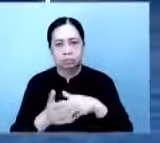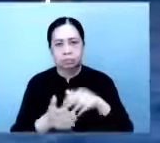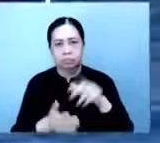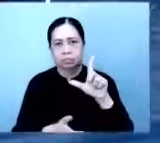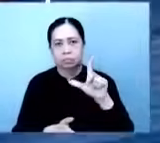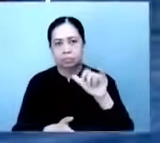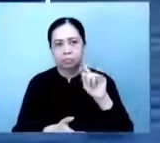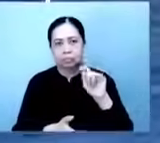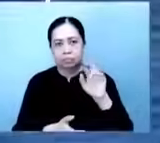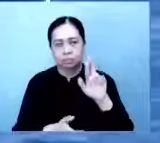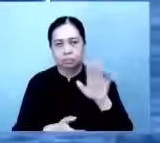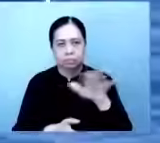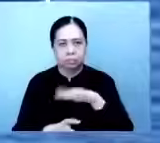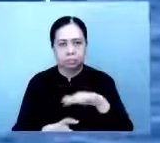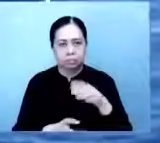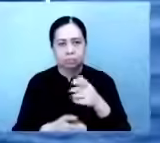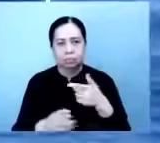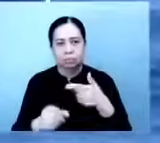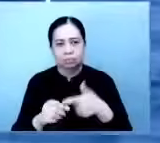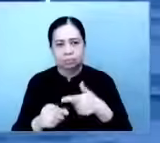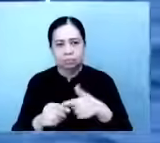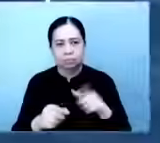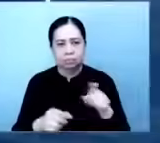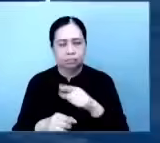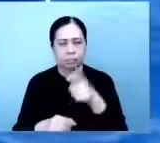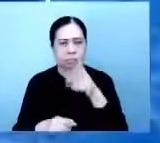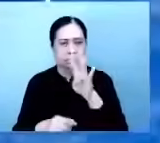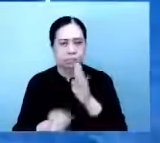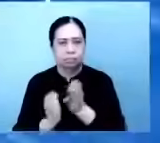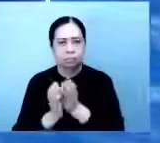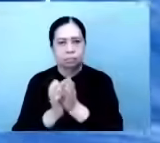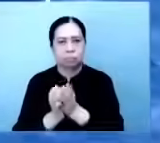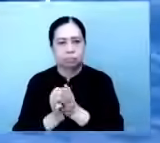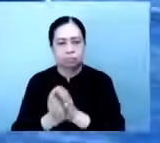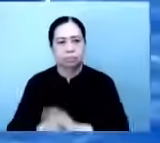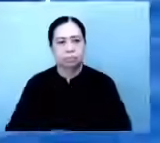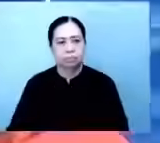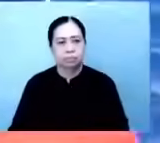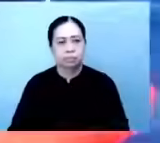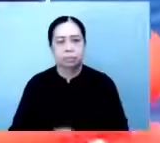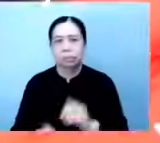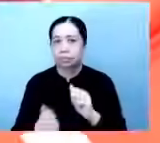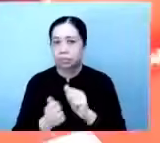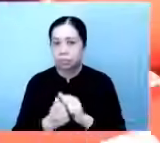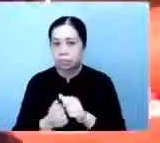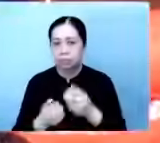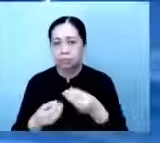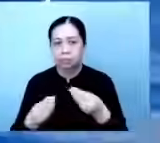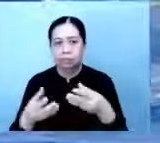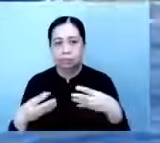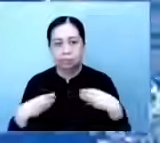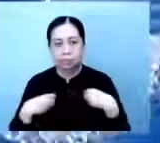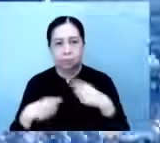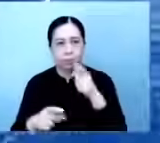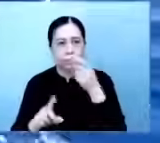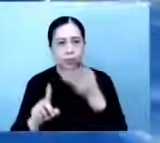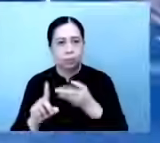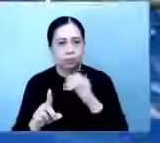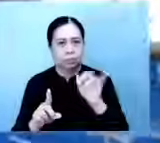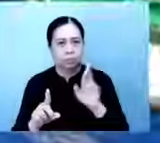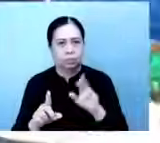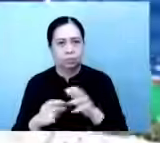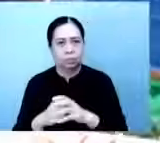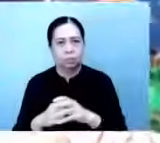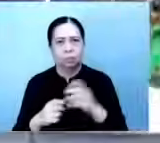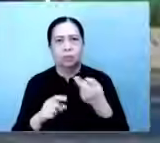sa 24 na bangka ng mga Pinoy na mangingisda. Kabilang sa mga nakatanggap si JR, mula pa raw sila sa